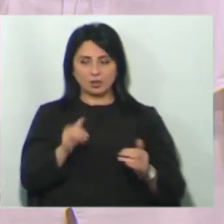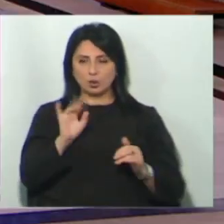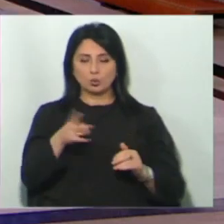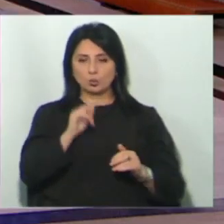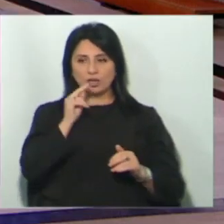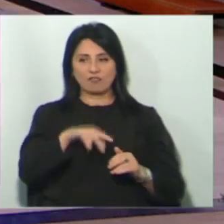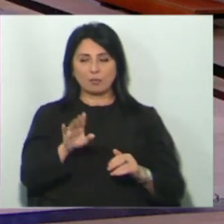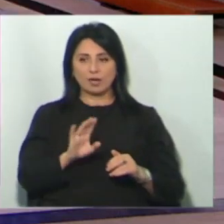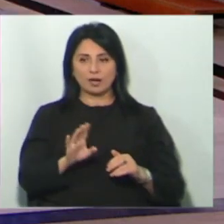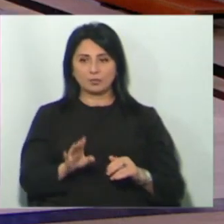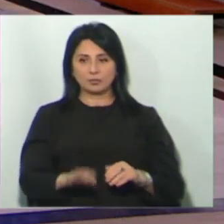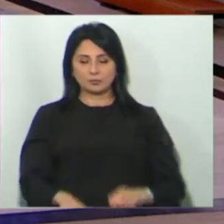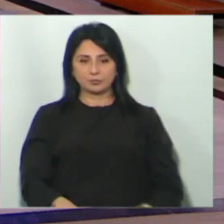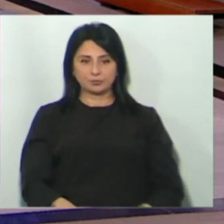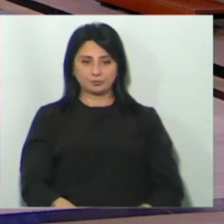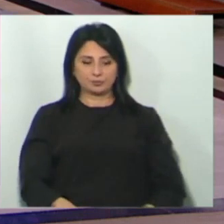დავაბრალებთ ასე ვთქვათ,